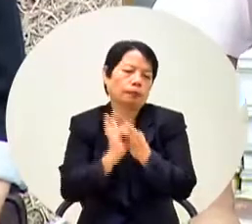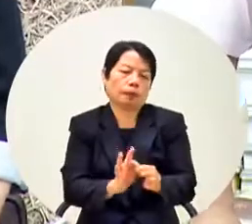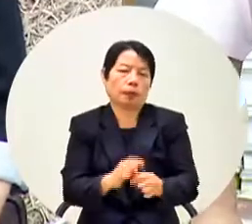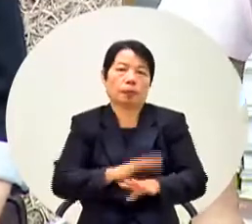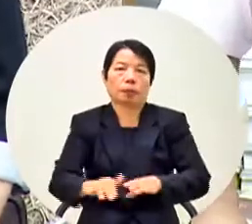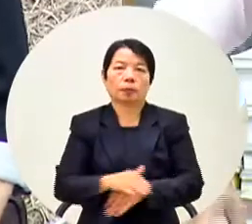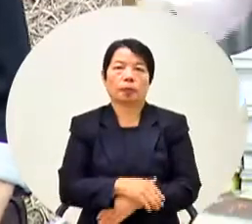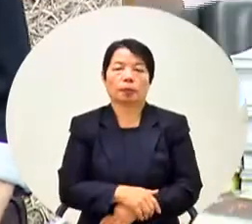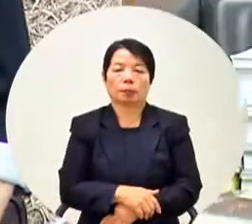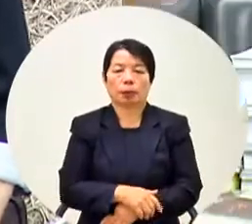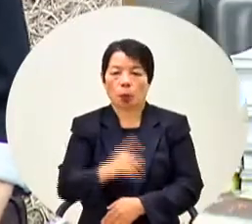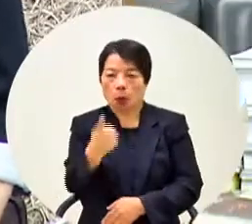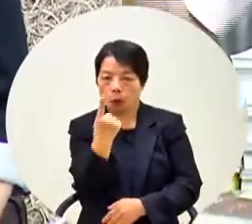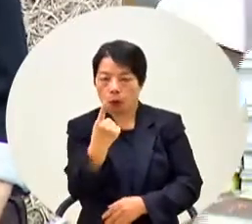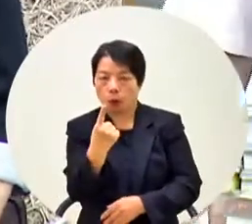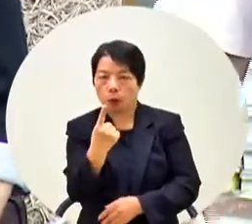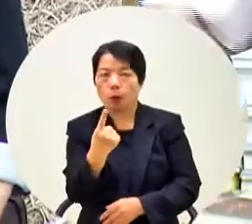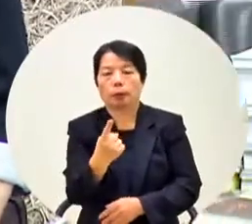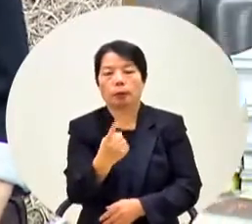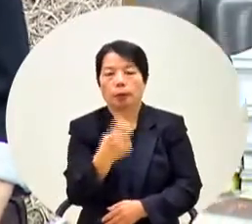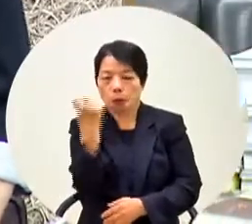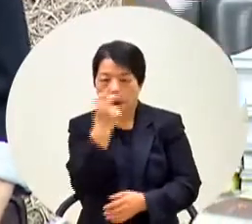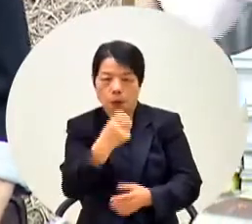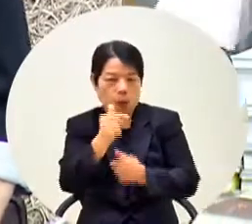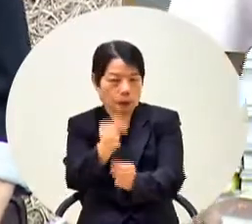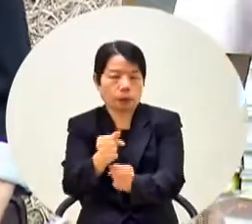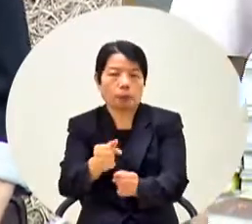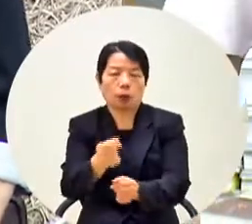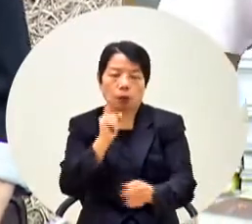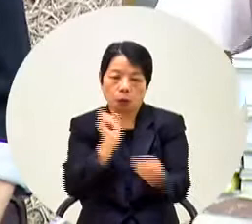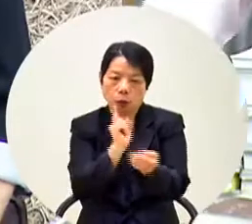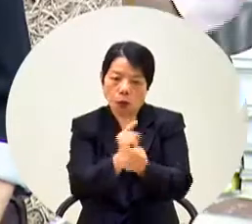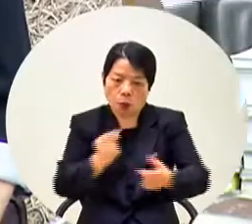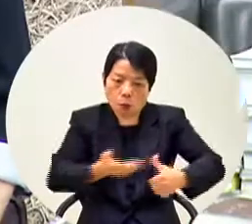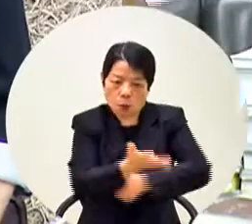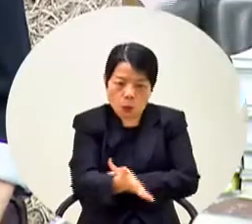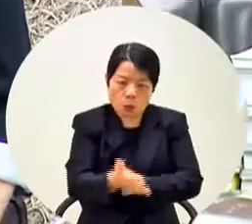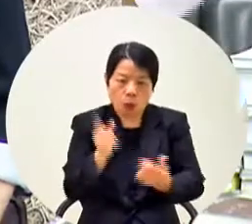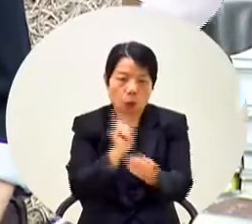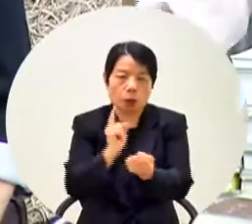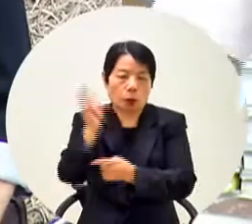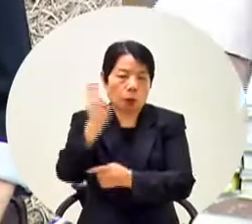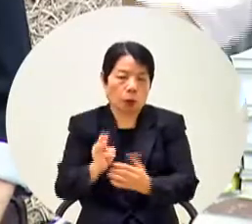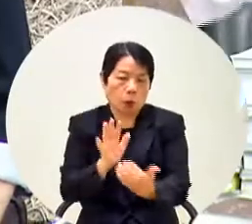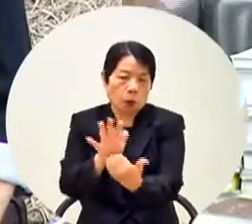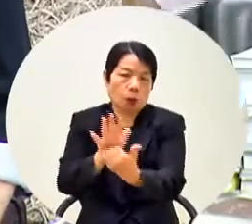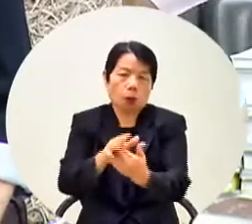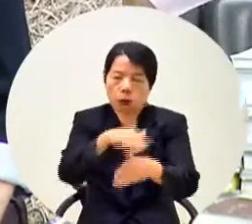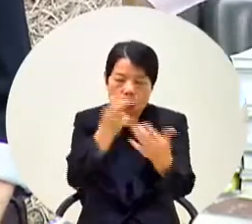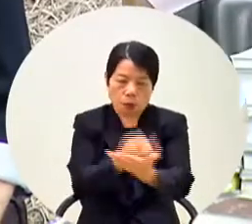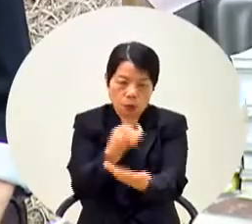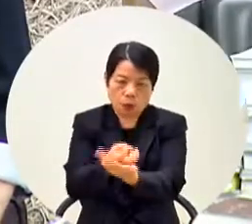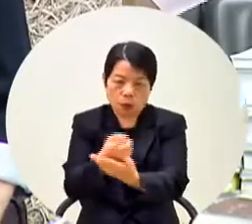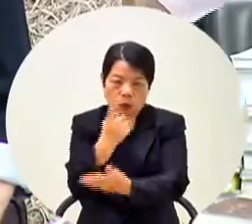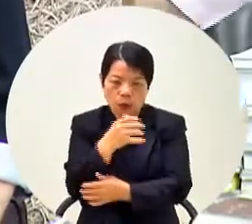把源头管制好，你所有的废青书、水污染防治措施，拢总严格去审